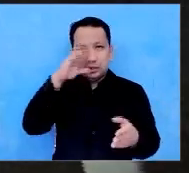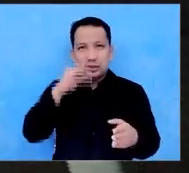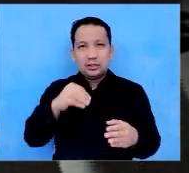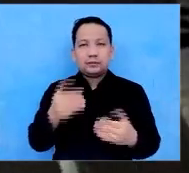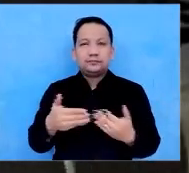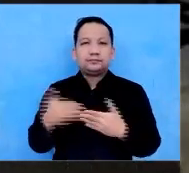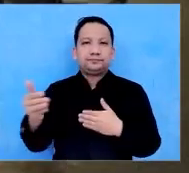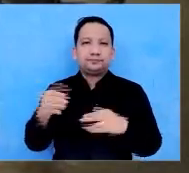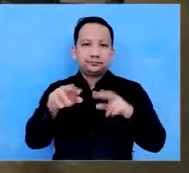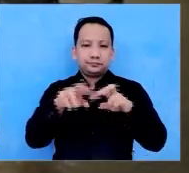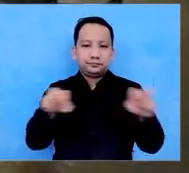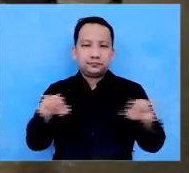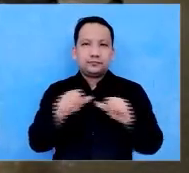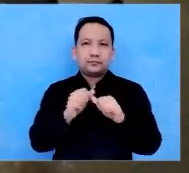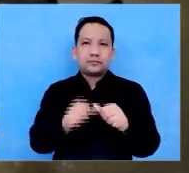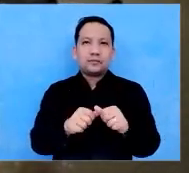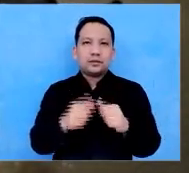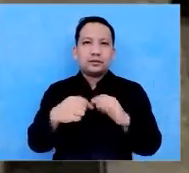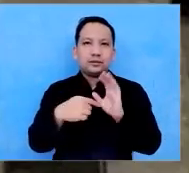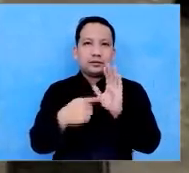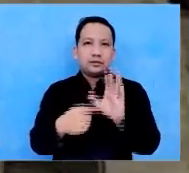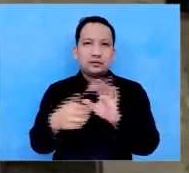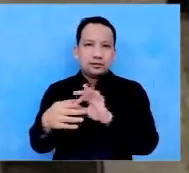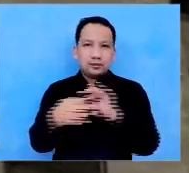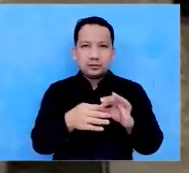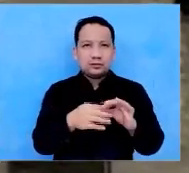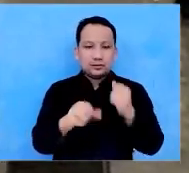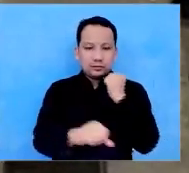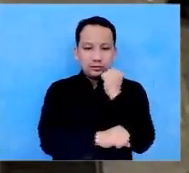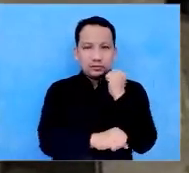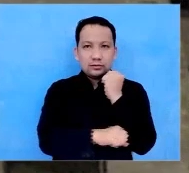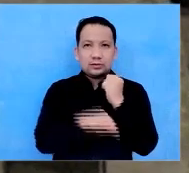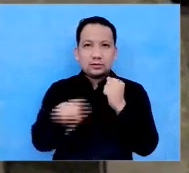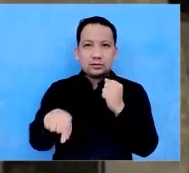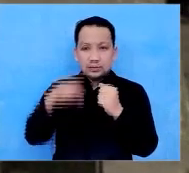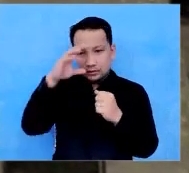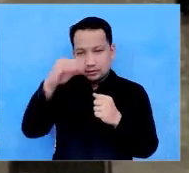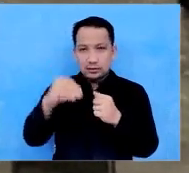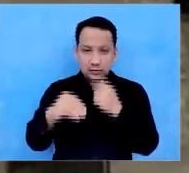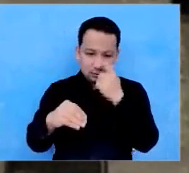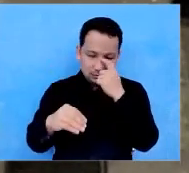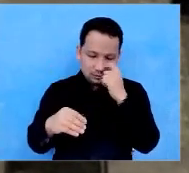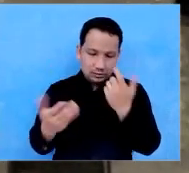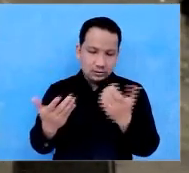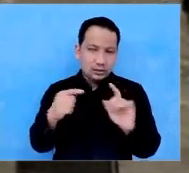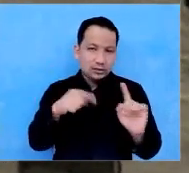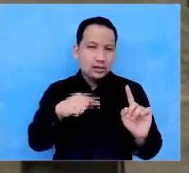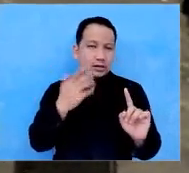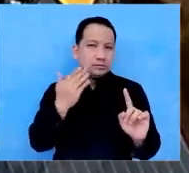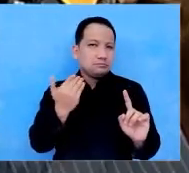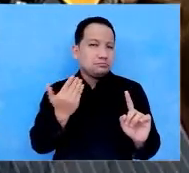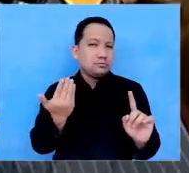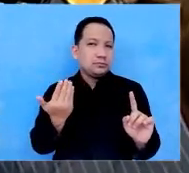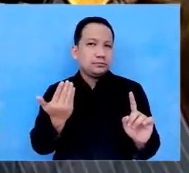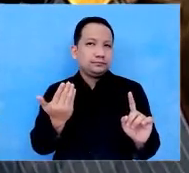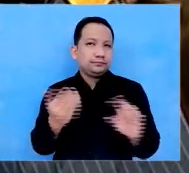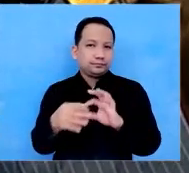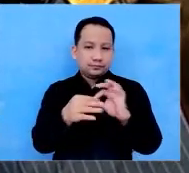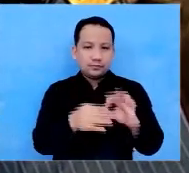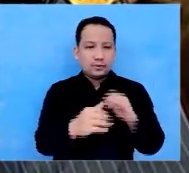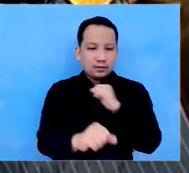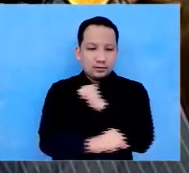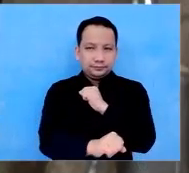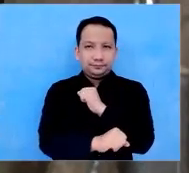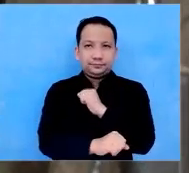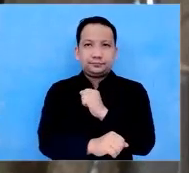Sa initial na investigasyon, lumalabas na sangkot sa pagnanakaw ang napatay na lalaki. Ang ating pong suspect ay sangkot sa pagnanakaw po